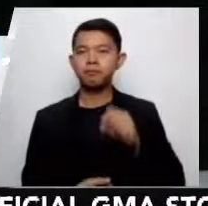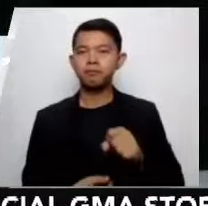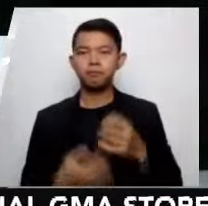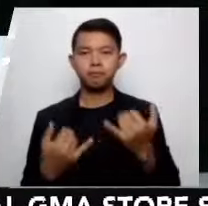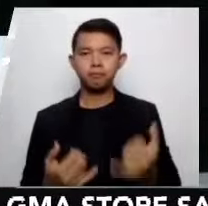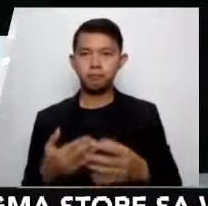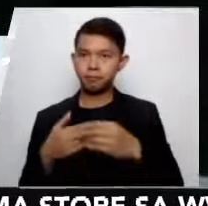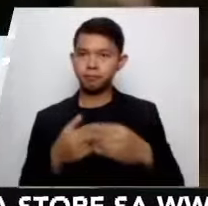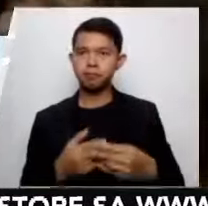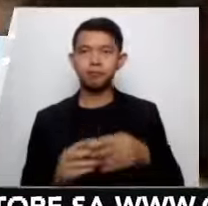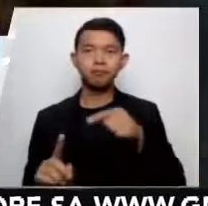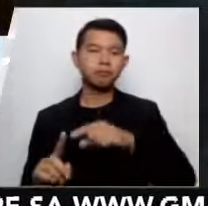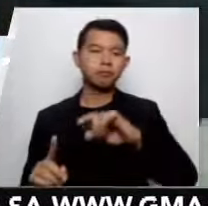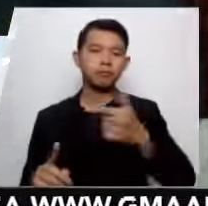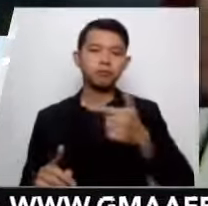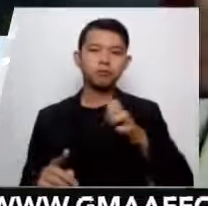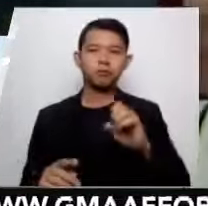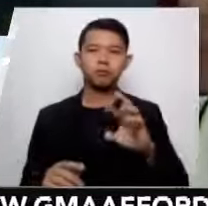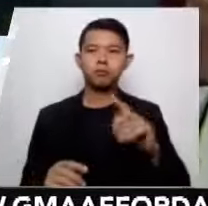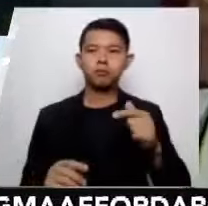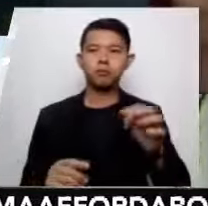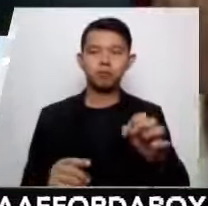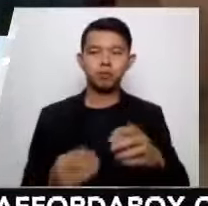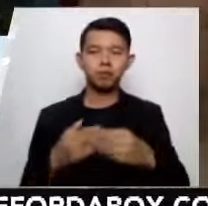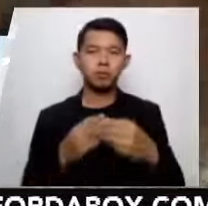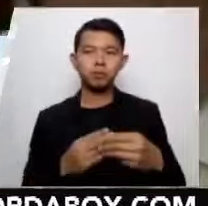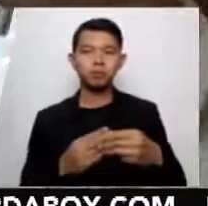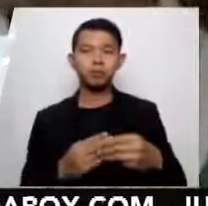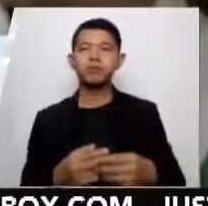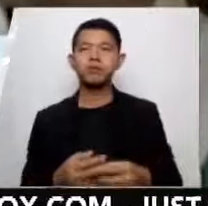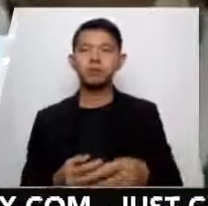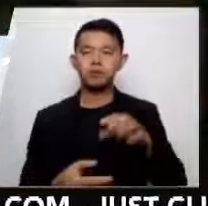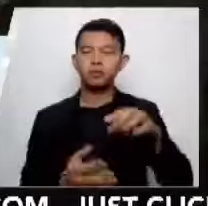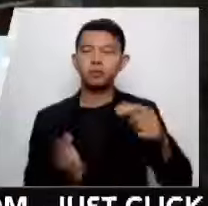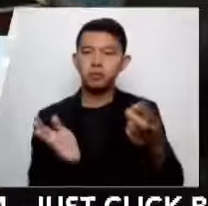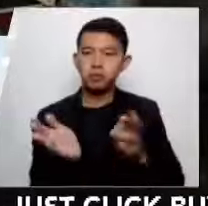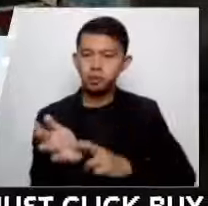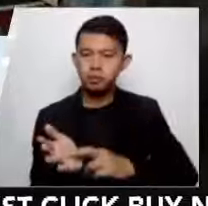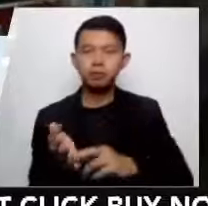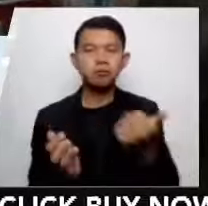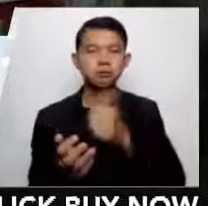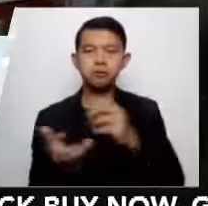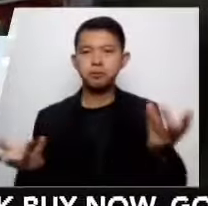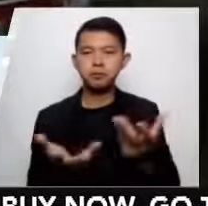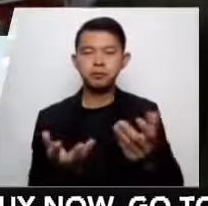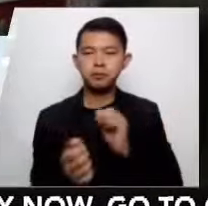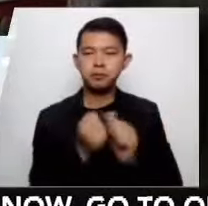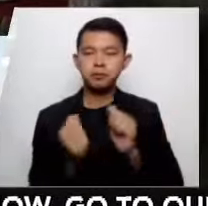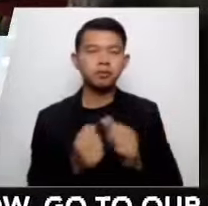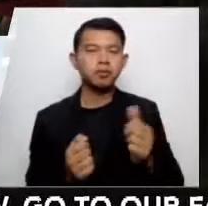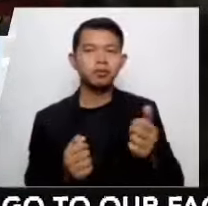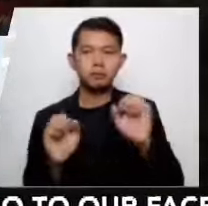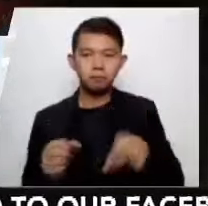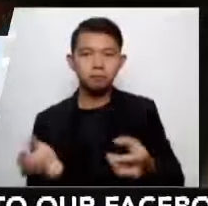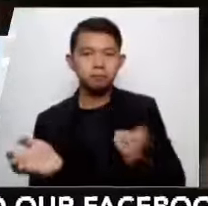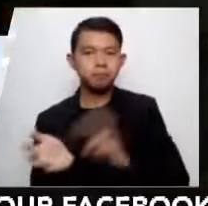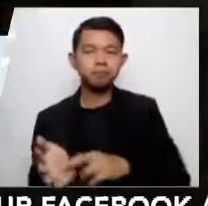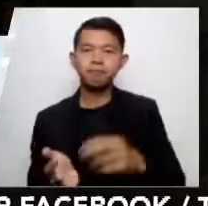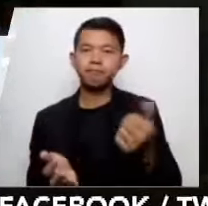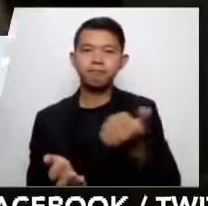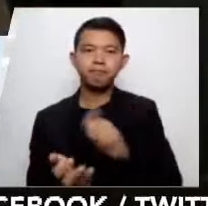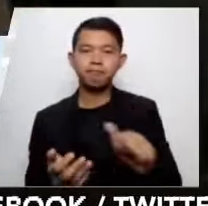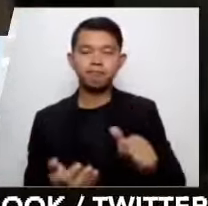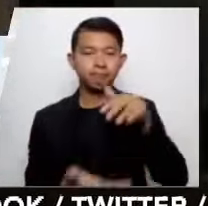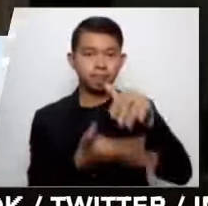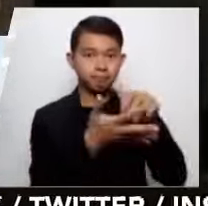Garcia ang Register Anywhere program nila sa UST kung saan pwedeng mag-register hindi lang mga nag-aaral at